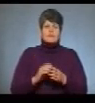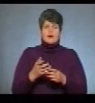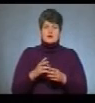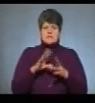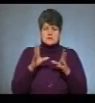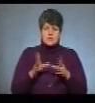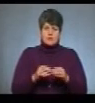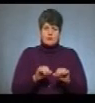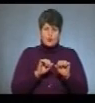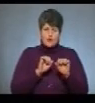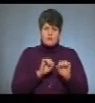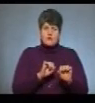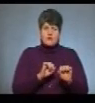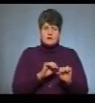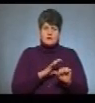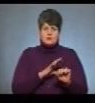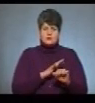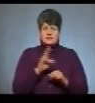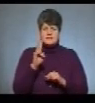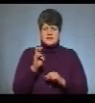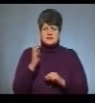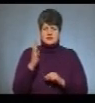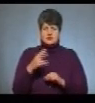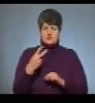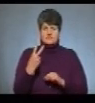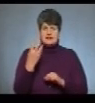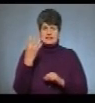оборона терміналів аеропорту тривала 242 дні.